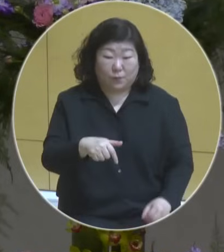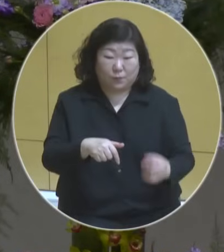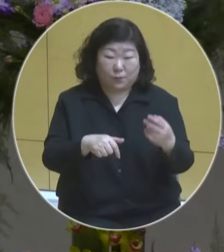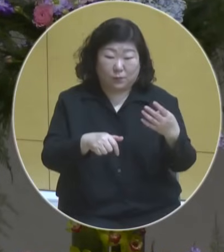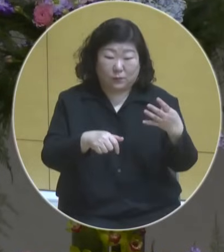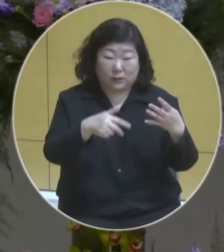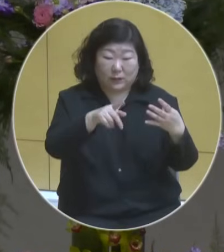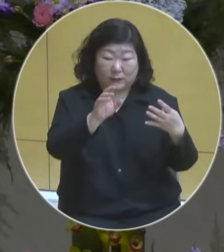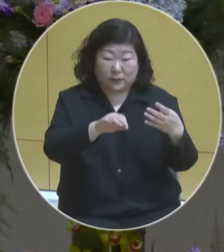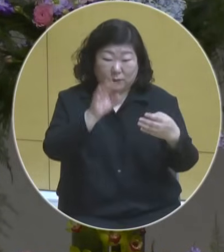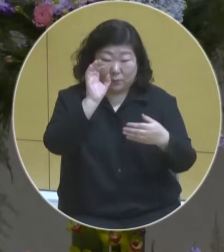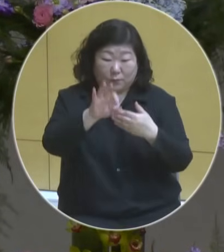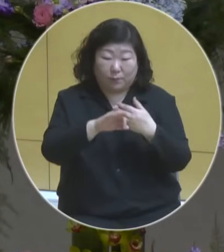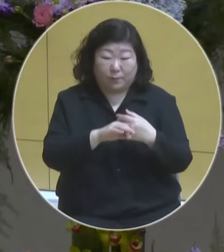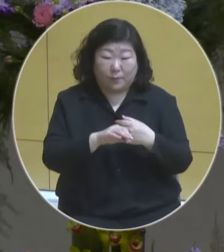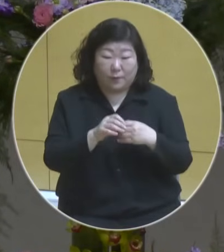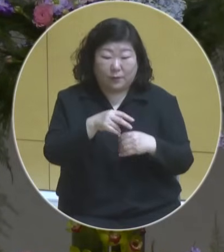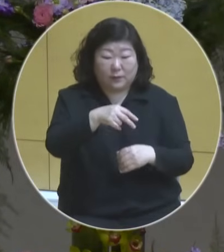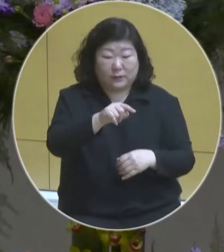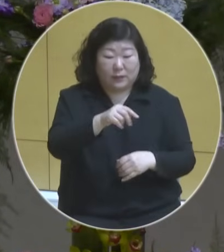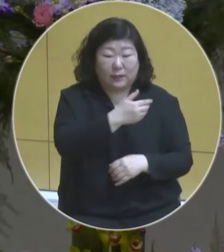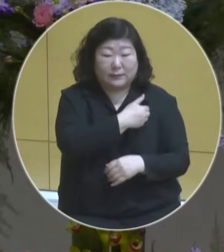이 사도 요한이 모음으로